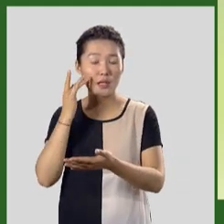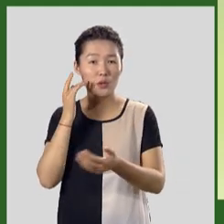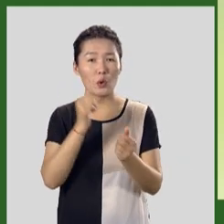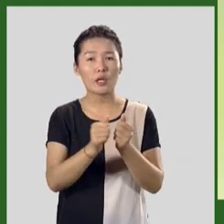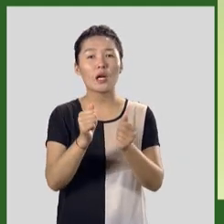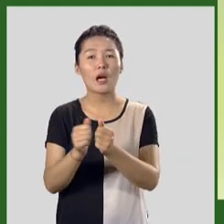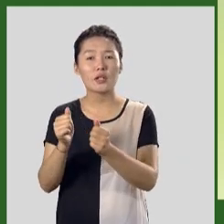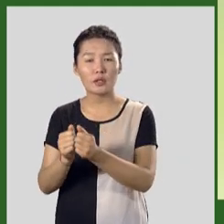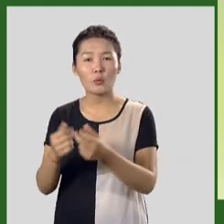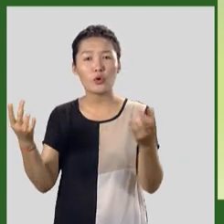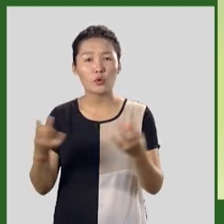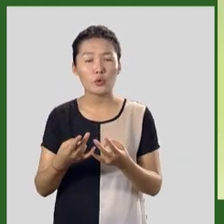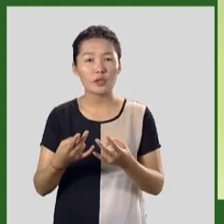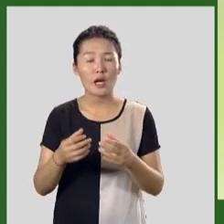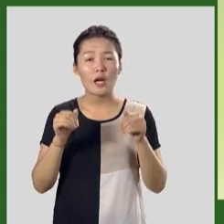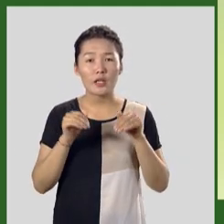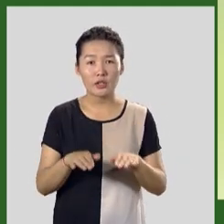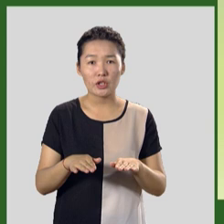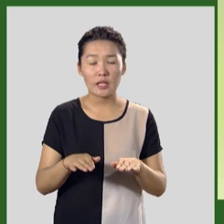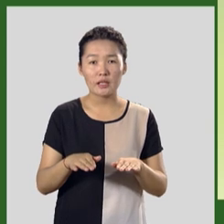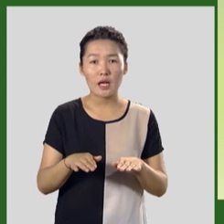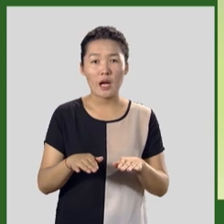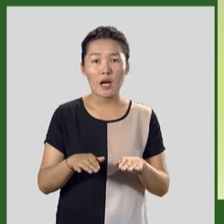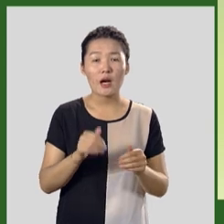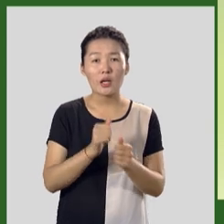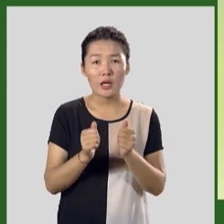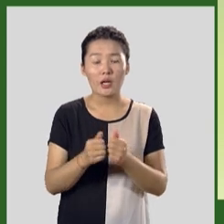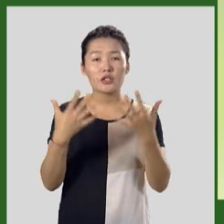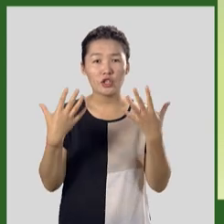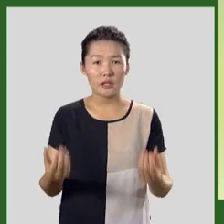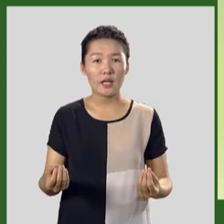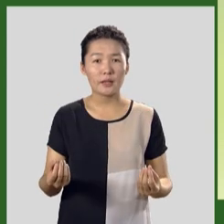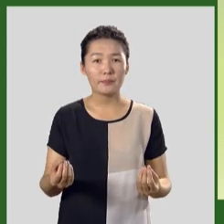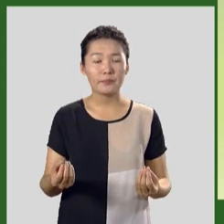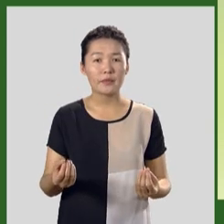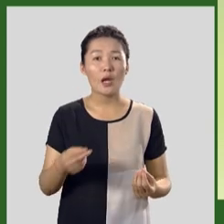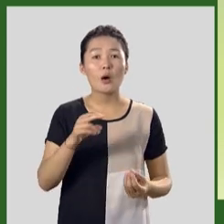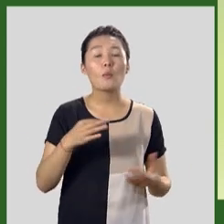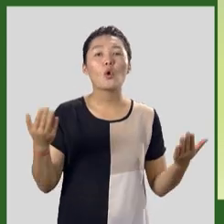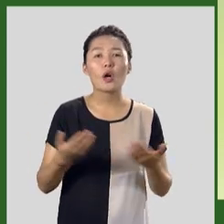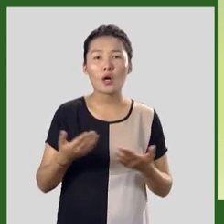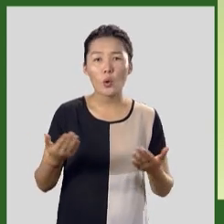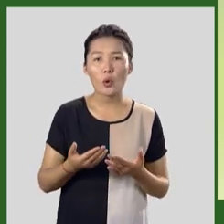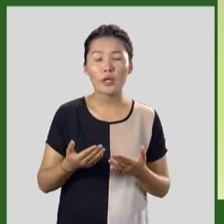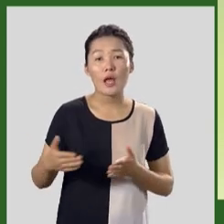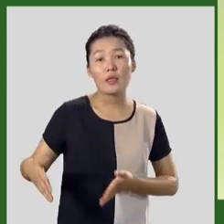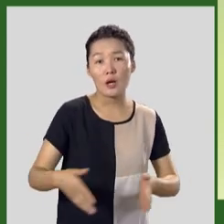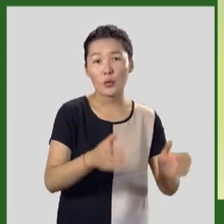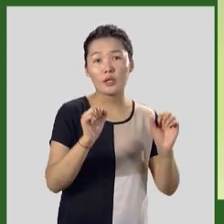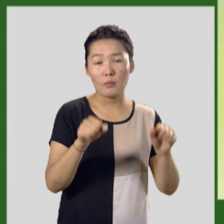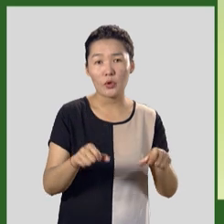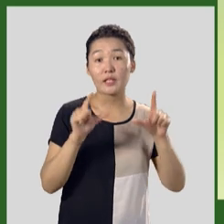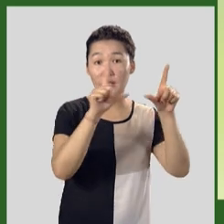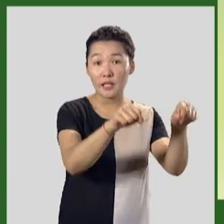каждому приходится решать в повседневной жизни. По какой дороге можно доехать из города